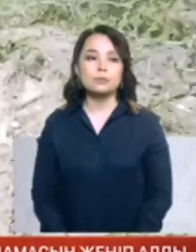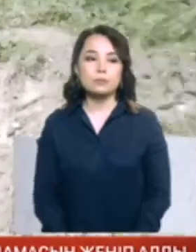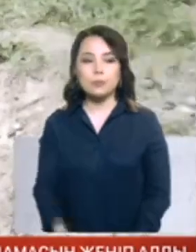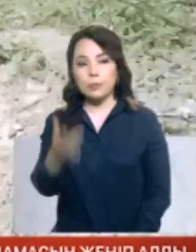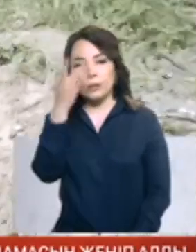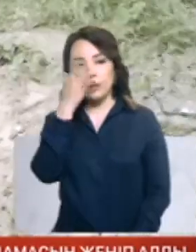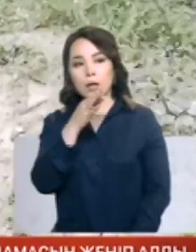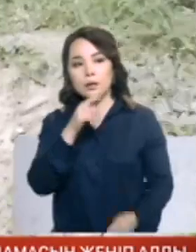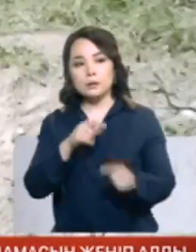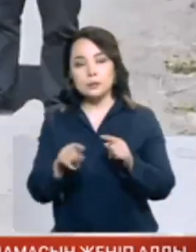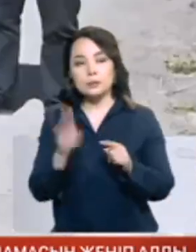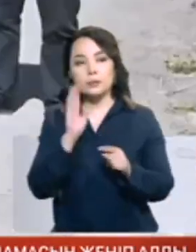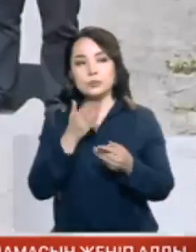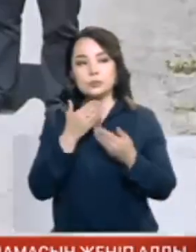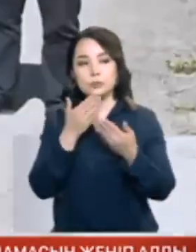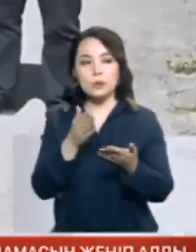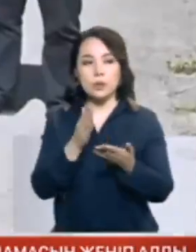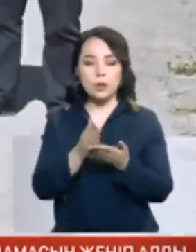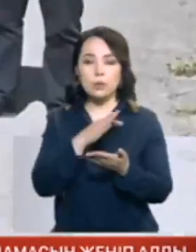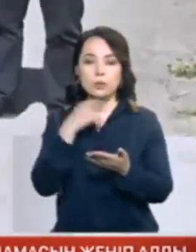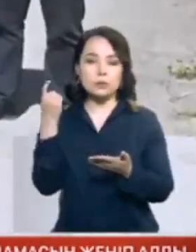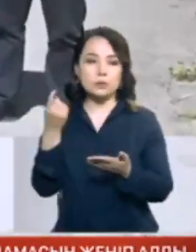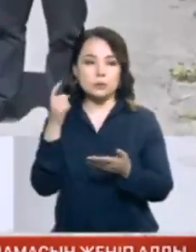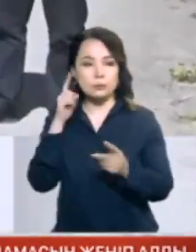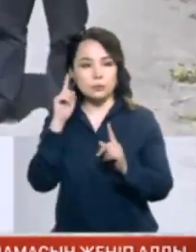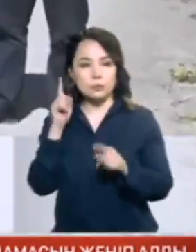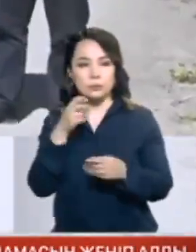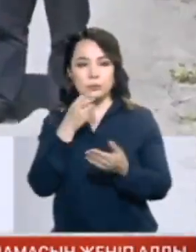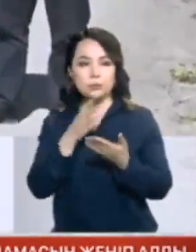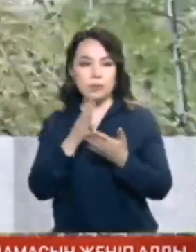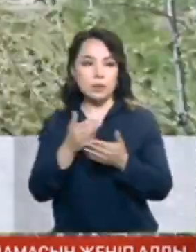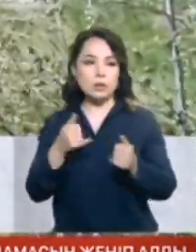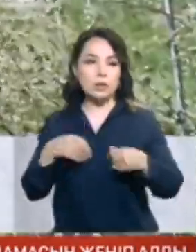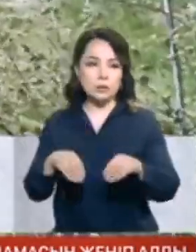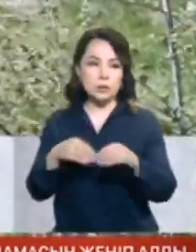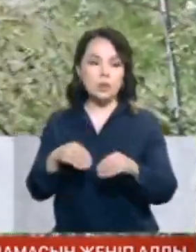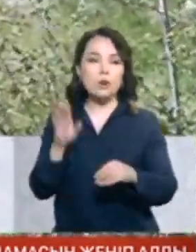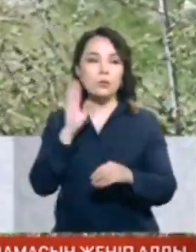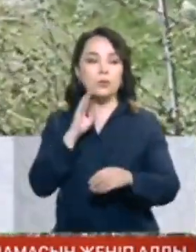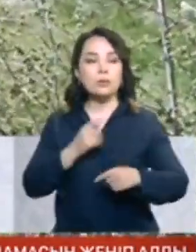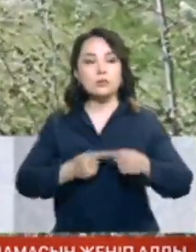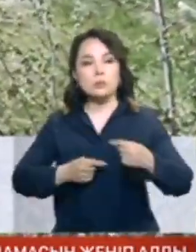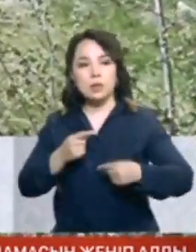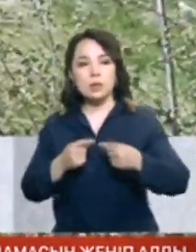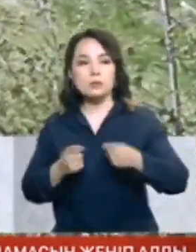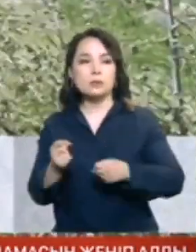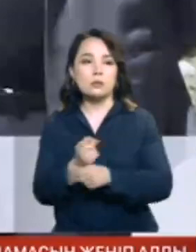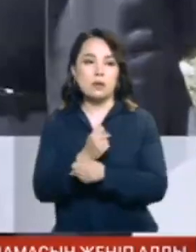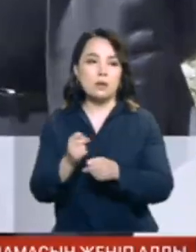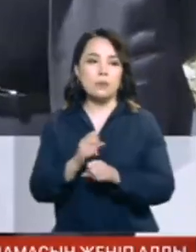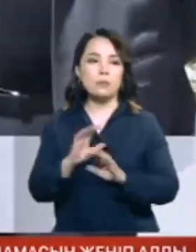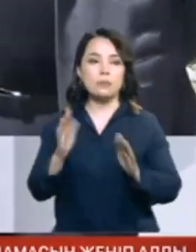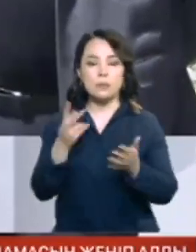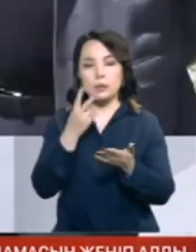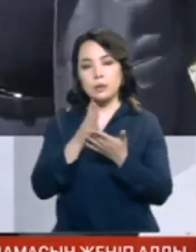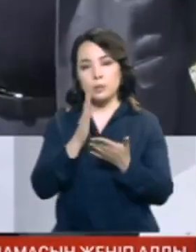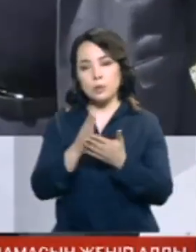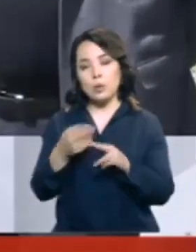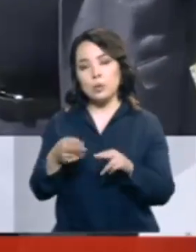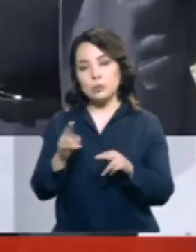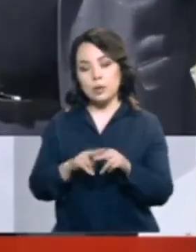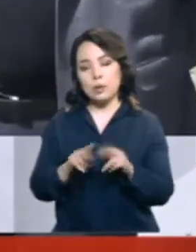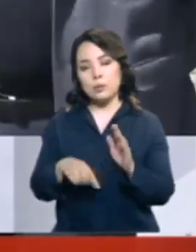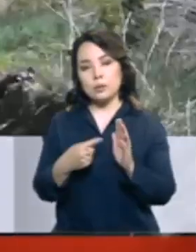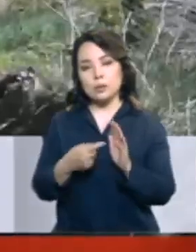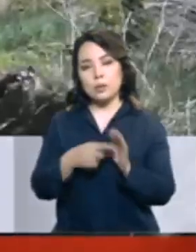Жаз айларында судың сұрауы болатын көксулық шаруалар жақсы түсінеді. Алқап басында кейде суға таласып, жаға жыртысып қалатынын да жасырмайды. Биыл мұнда бұл